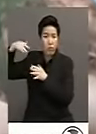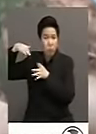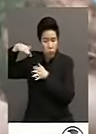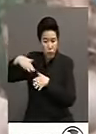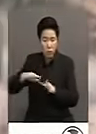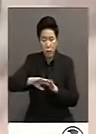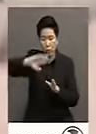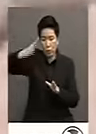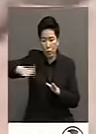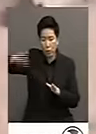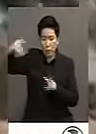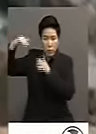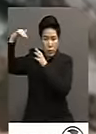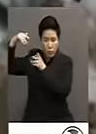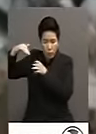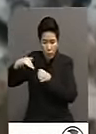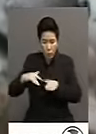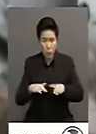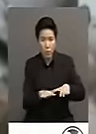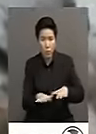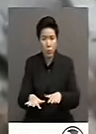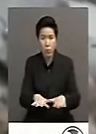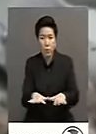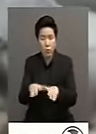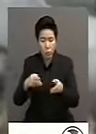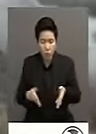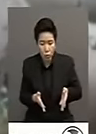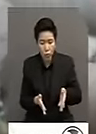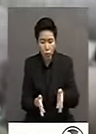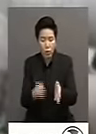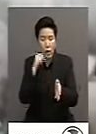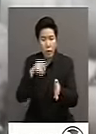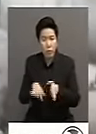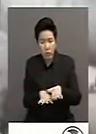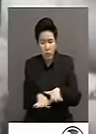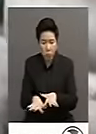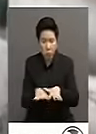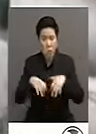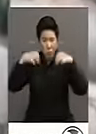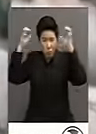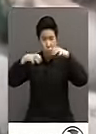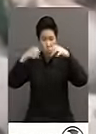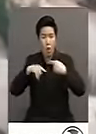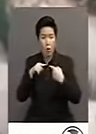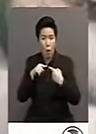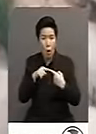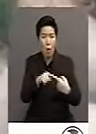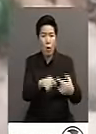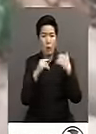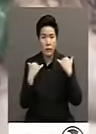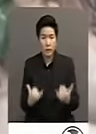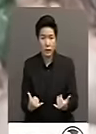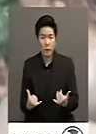ากลงมาจากเทือกเขาในเขตอุทยานแห่งชาติแก่งกรุงไหลลงคลองปากหมากแล้วก็ยังมีปริมาณฝนตกหนักติดต่อกันต่อเนื่องด้ว